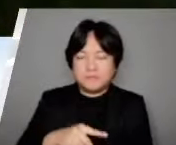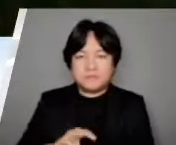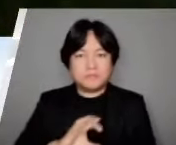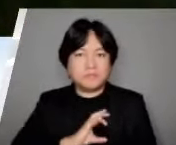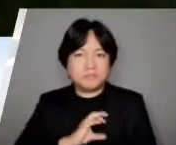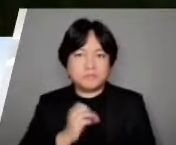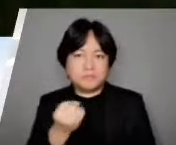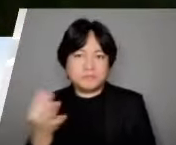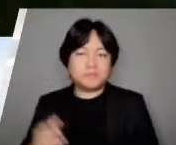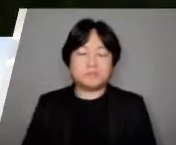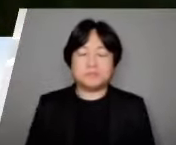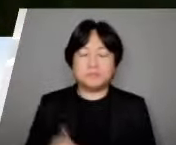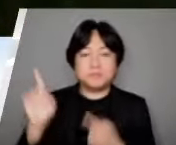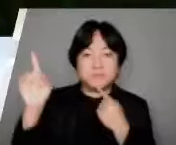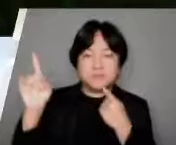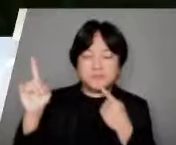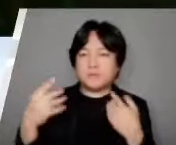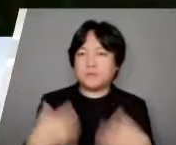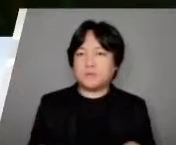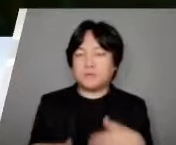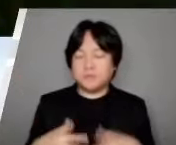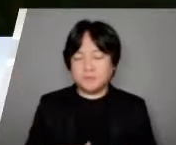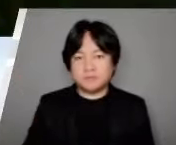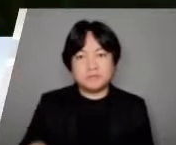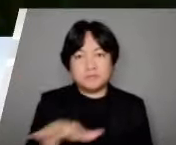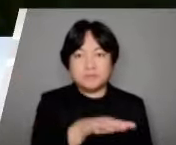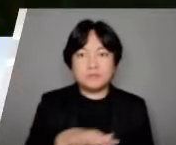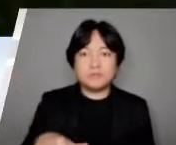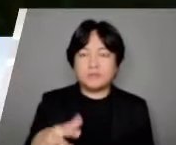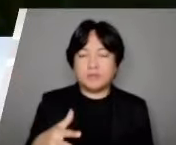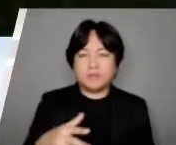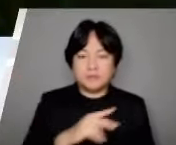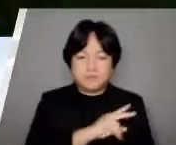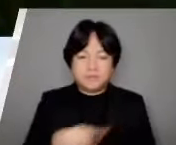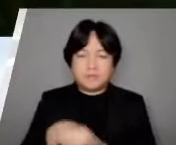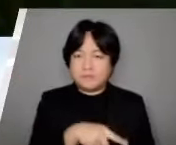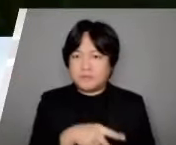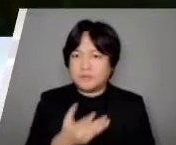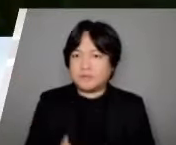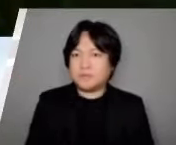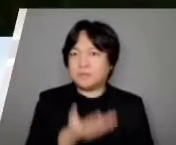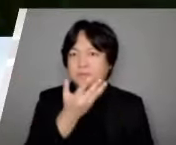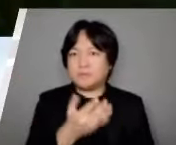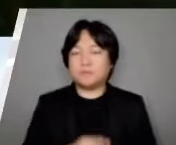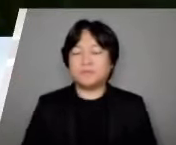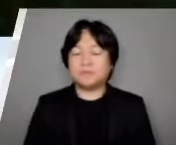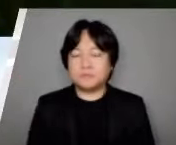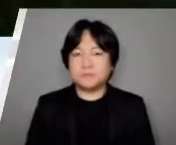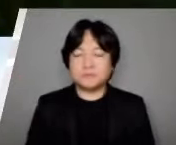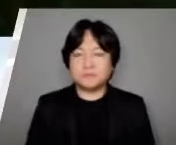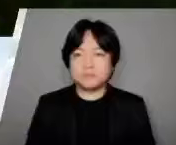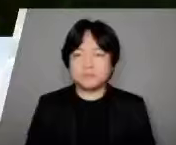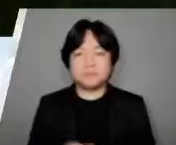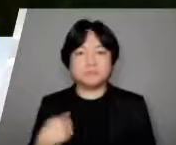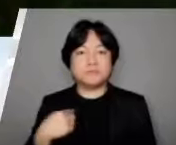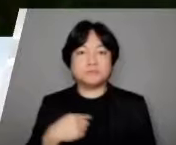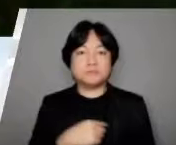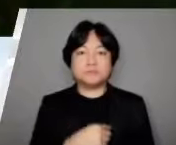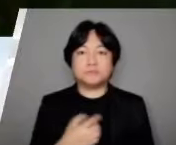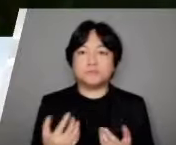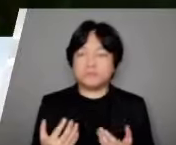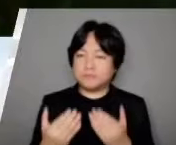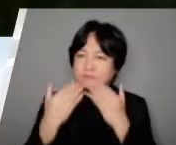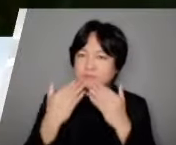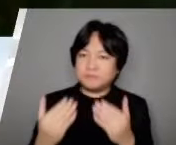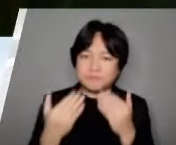ninyo ang pangalan ng Pilipino. At kaya naman, kami naman, nagpapasalamat sa inyong